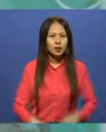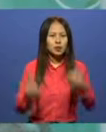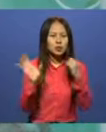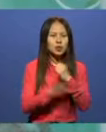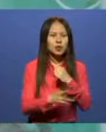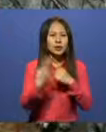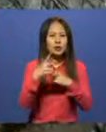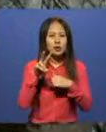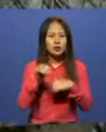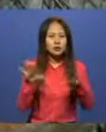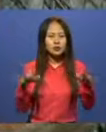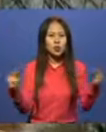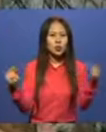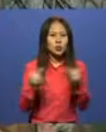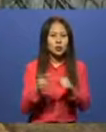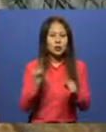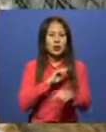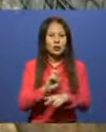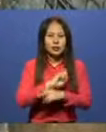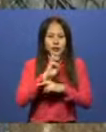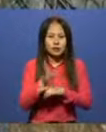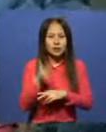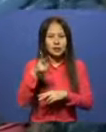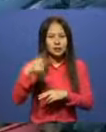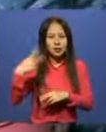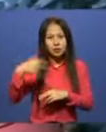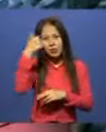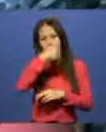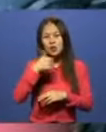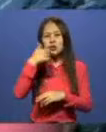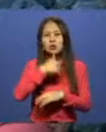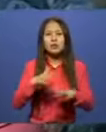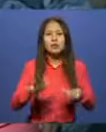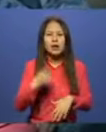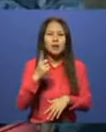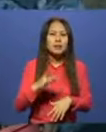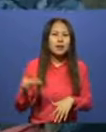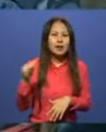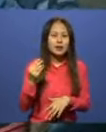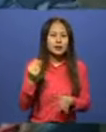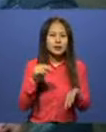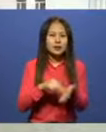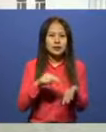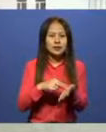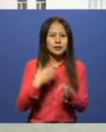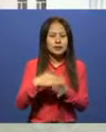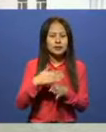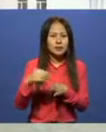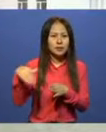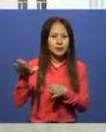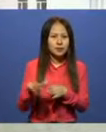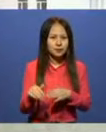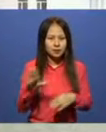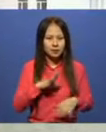жылда Тарбағатай ауданы халқы жұмыспен қамту 2020 бағдарламасы шеңберінде 1 миллиард теңгенің несиесін игеріпті. Биыл да